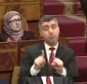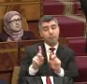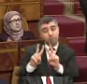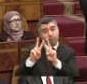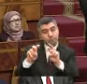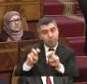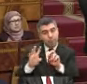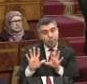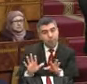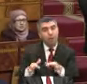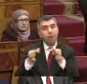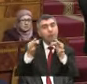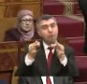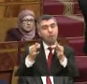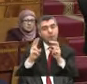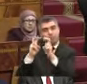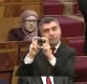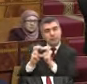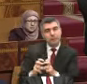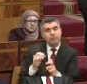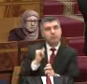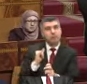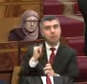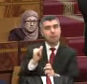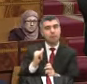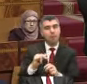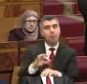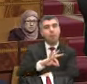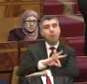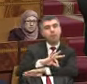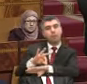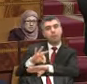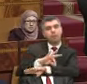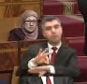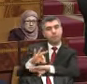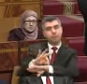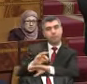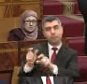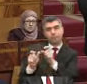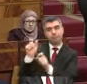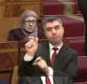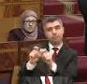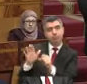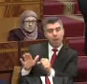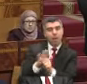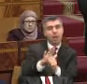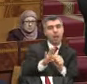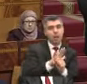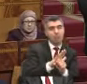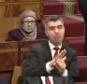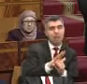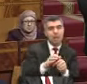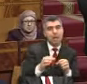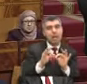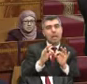حل دائم للنقص الحاصل في الموارد البشرية من أجل محاربة الاكتظاظ داخل الأقسام ومحاربة الهدر